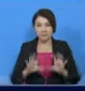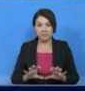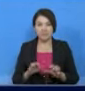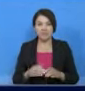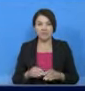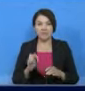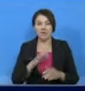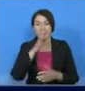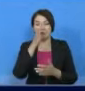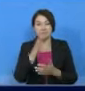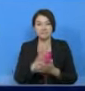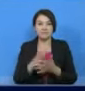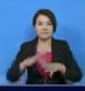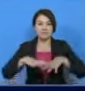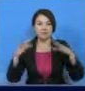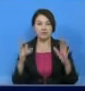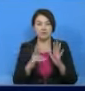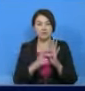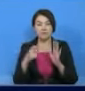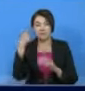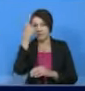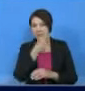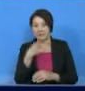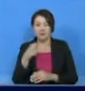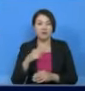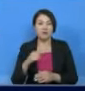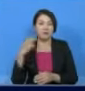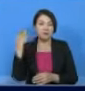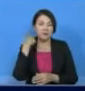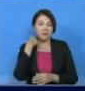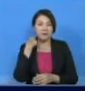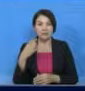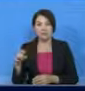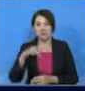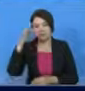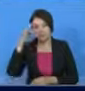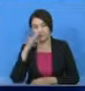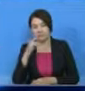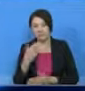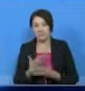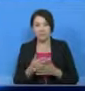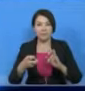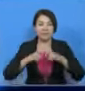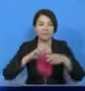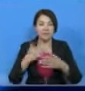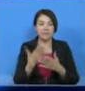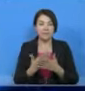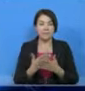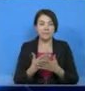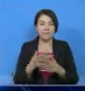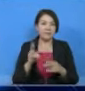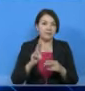к административной ответственности привлечено более 800 лиц в той части иностранцев и граждан Республики Казахстан. В основном нарушение миграционного законодательства –